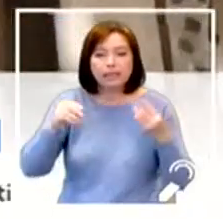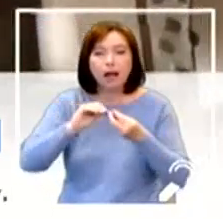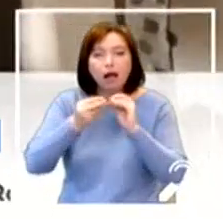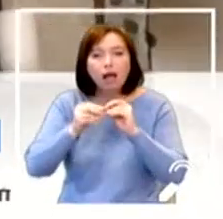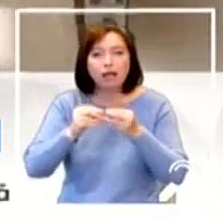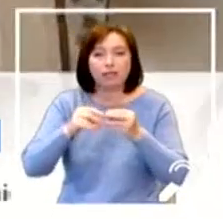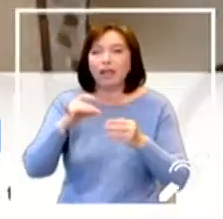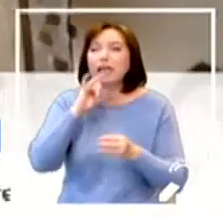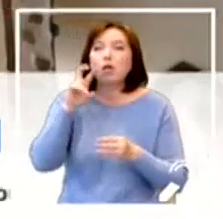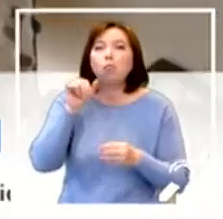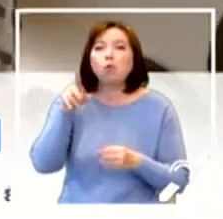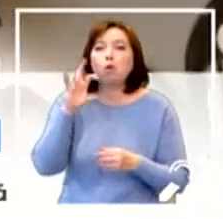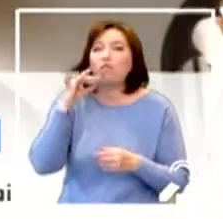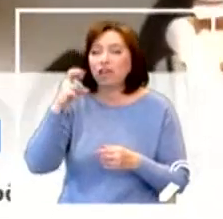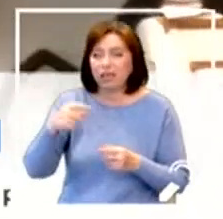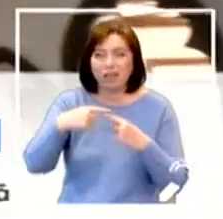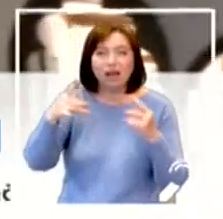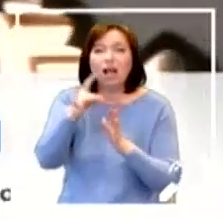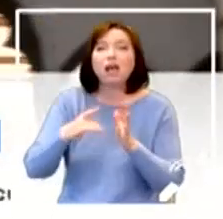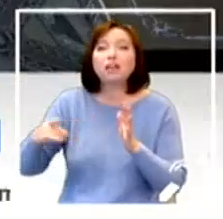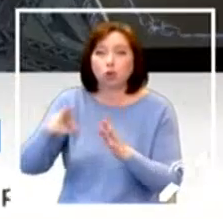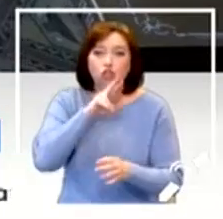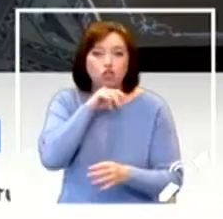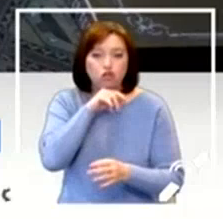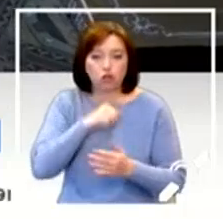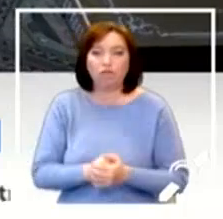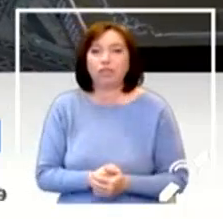pe toată Bucovina, din toate raioanele regiunii noastre.